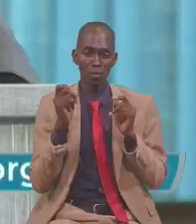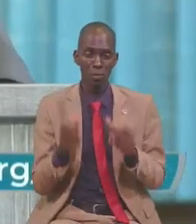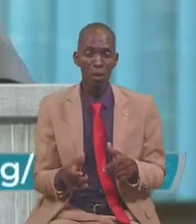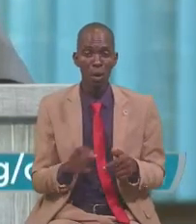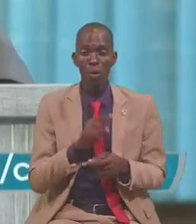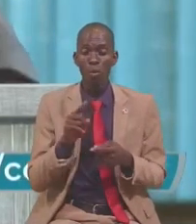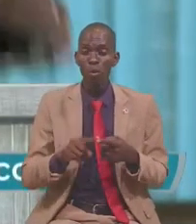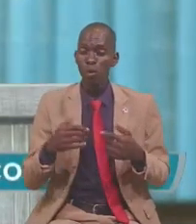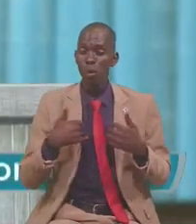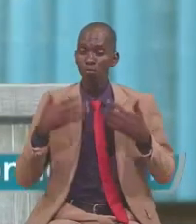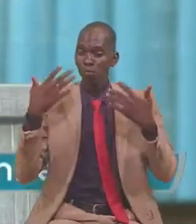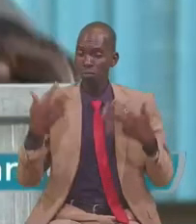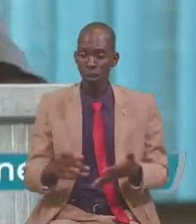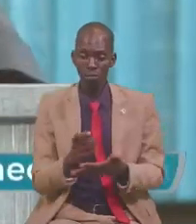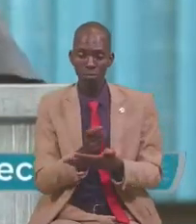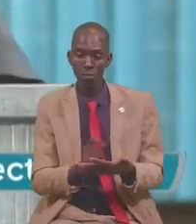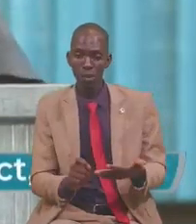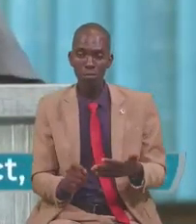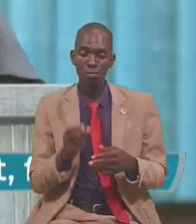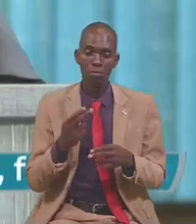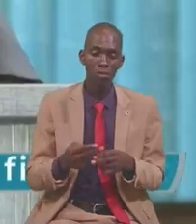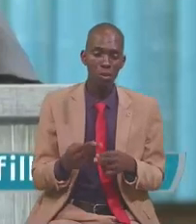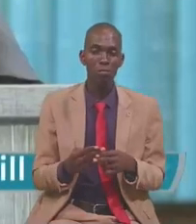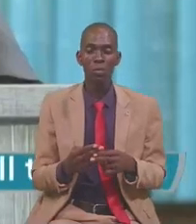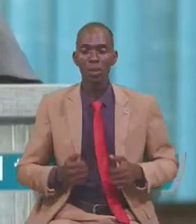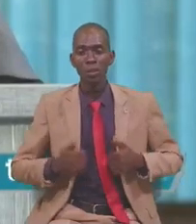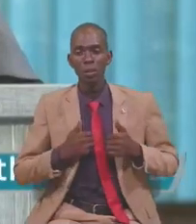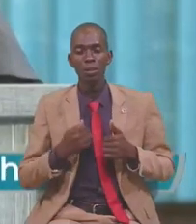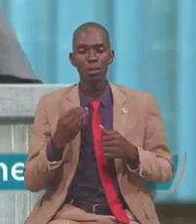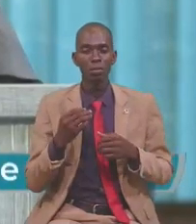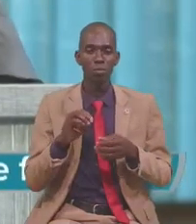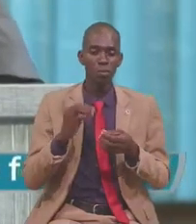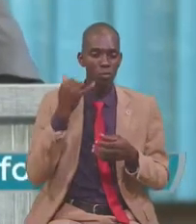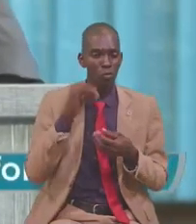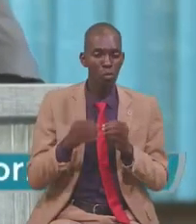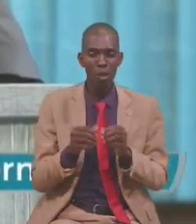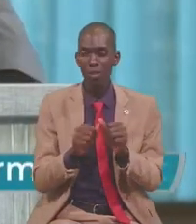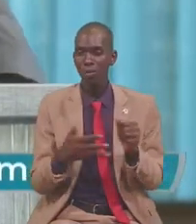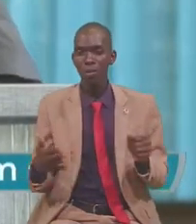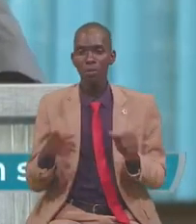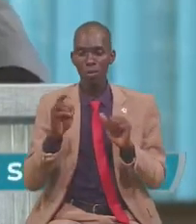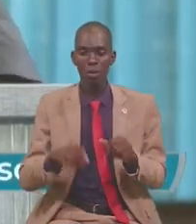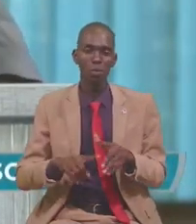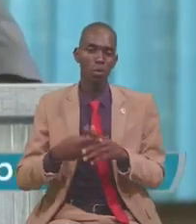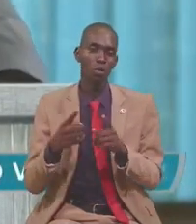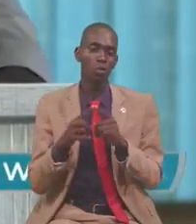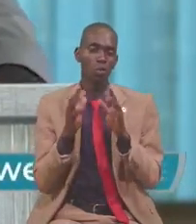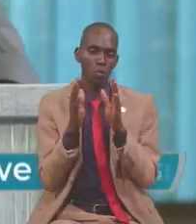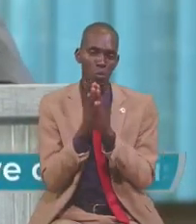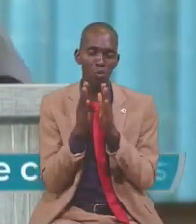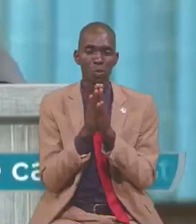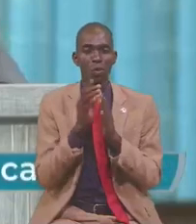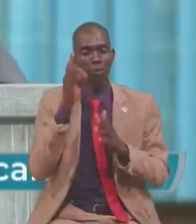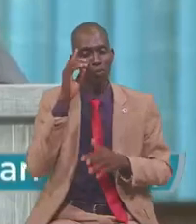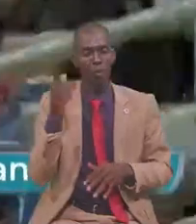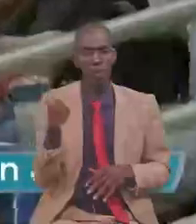doit commencer à chercher la face du Seigneur parce que la bénédiction de Dieu et là notre Père dans le